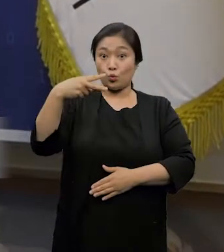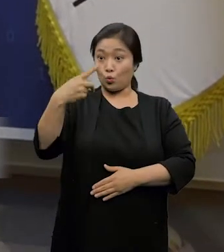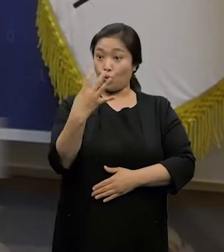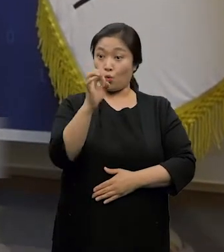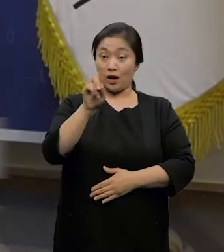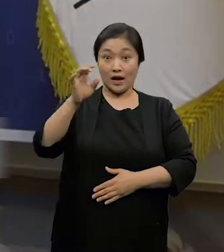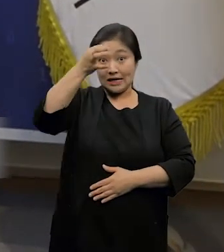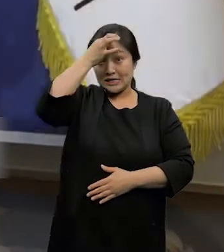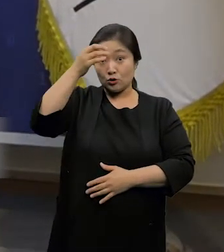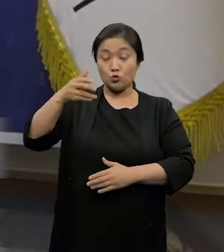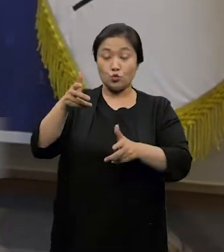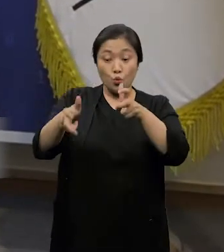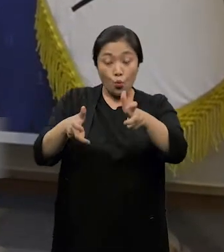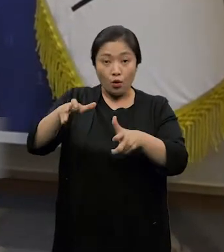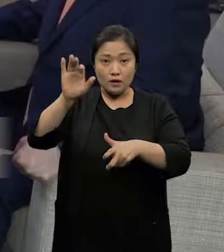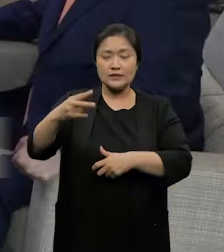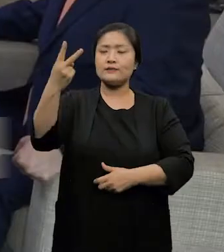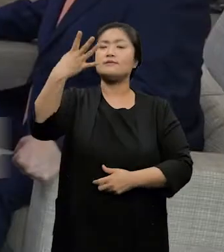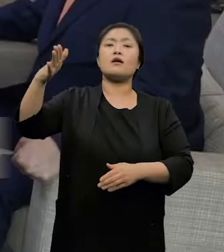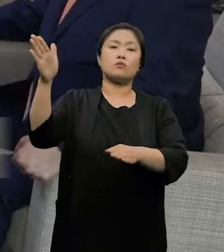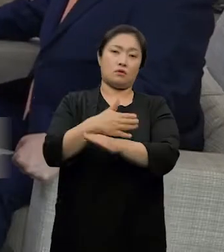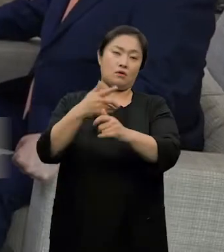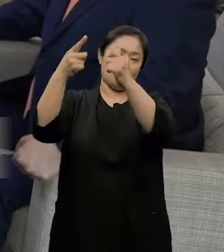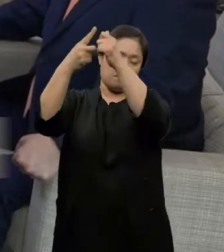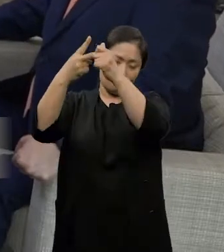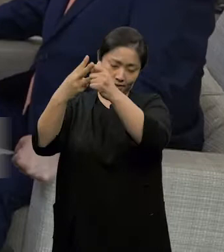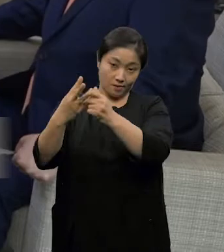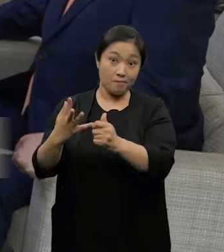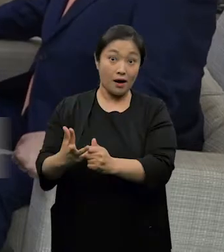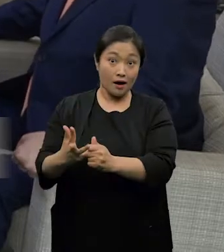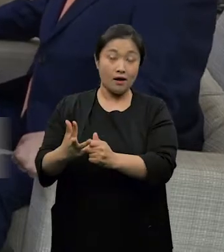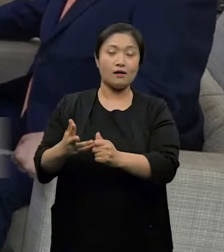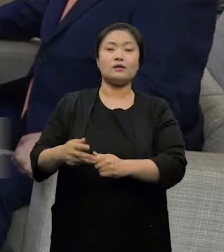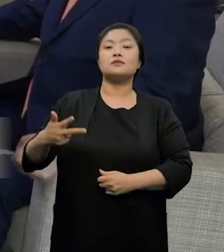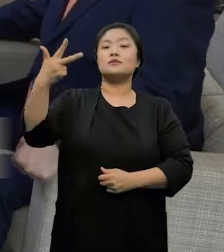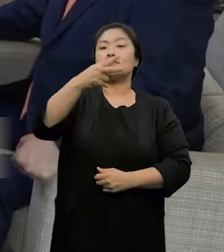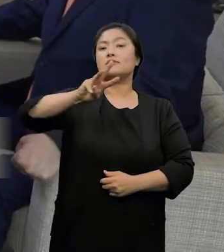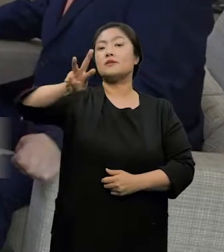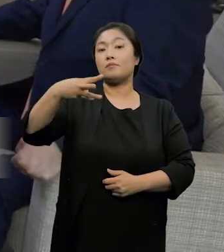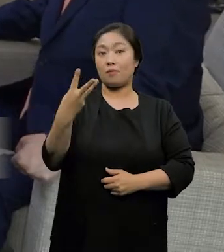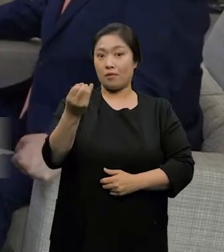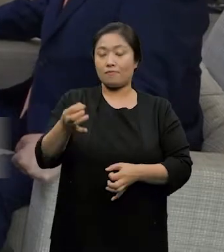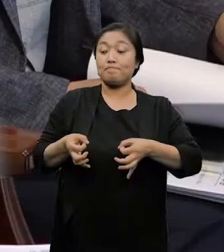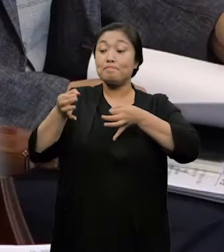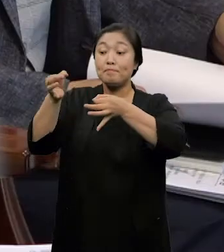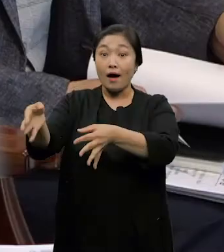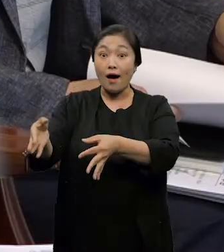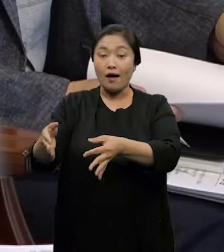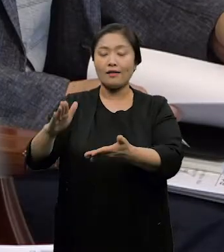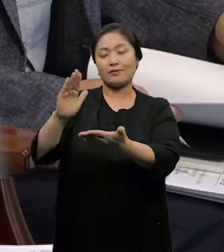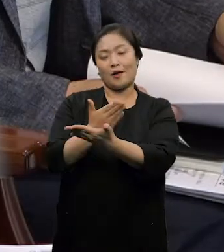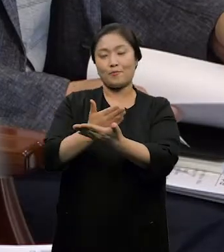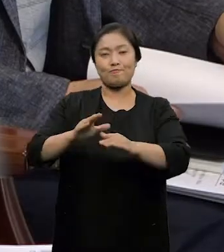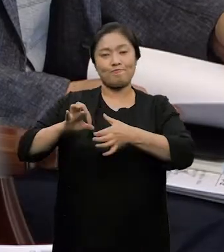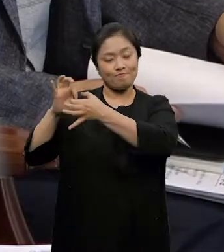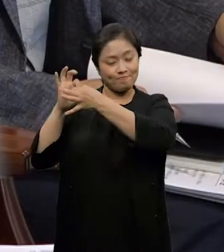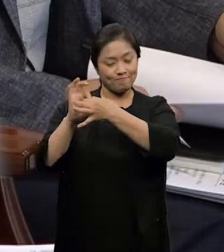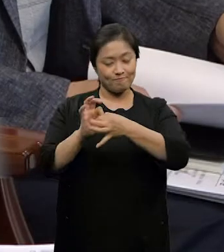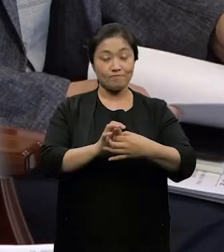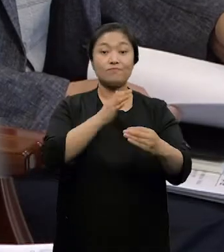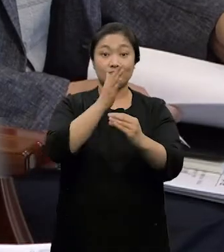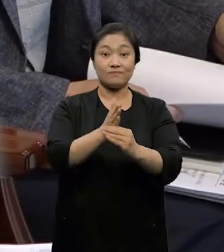동화기술 공사도 지난 2004년부터 8회에 걸쳐 최 찬 300만원의 장학금을 기탁한 며 나눔의 손길을